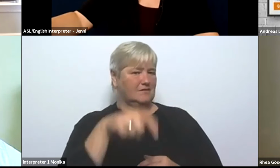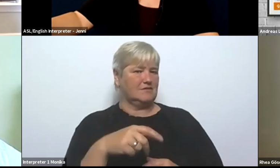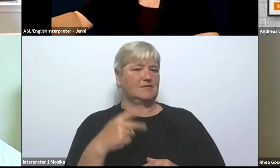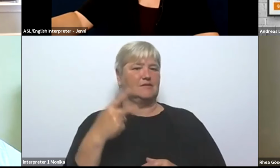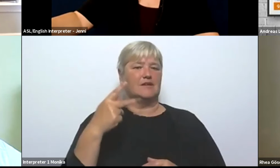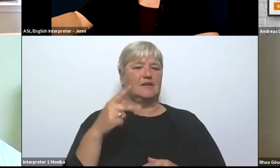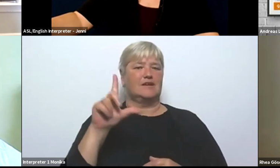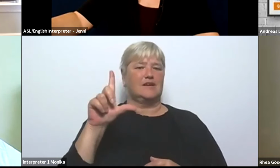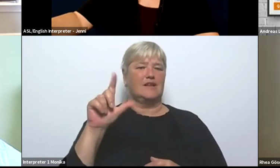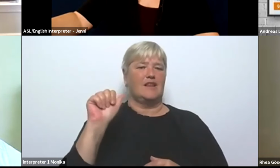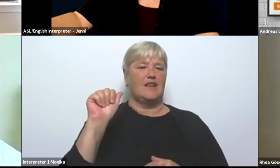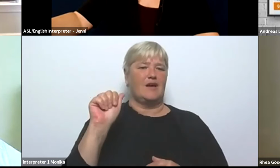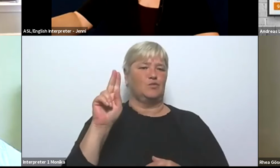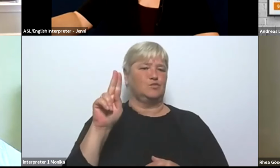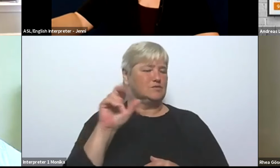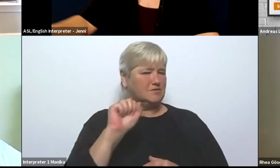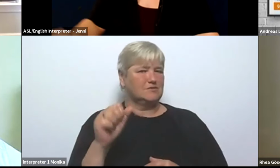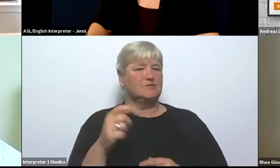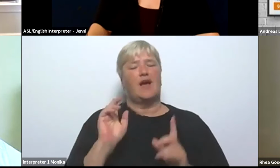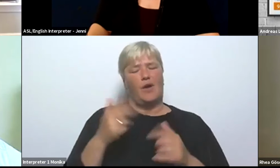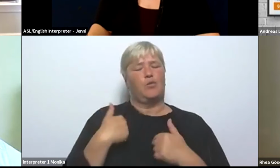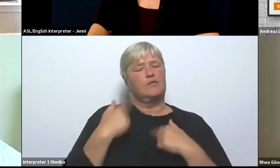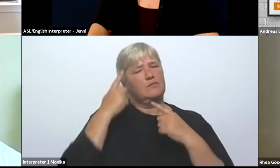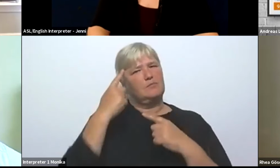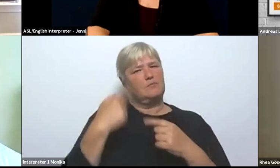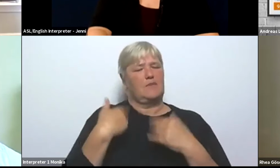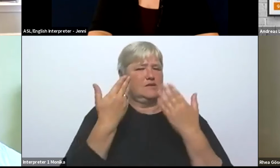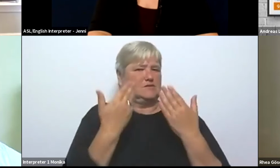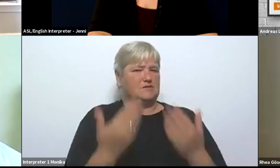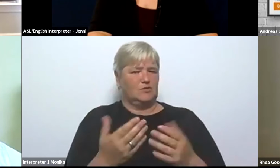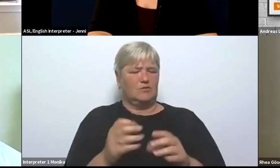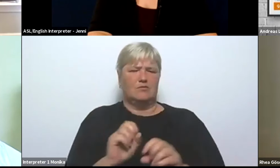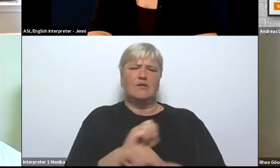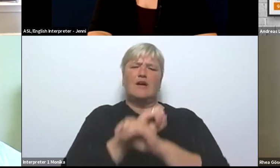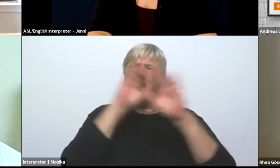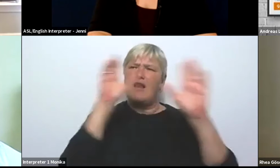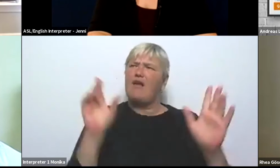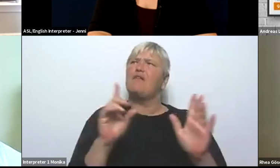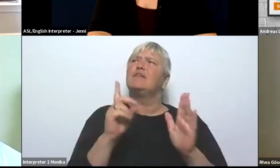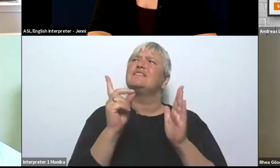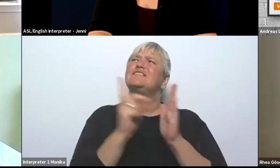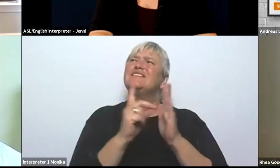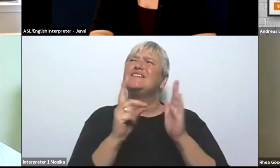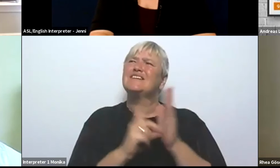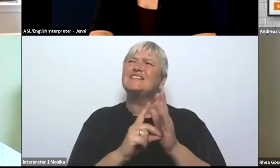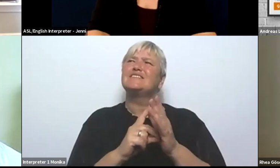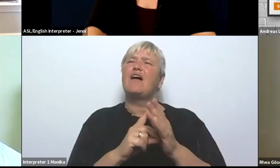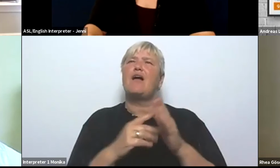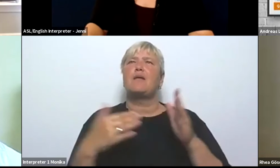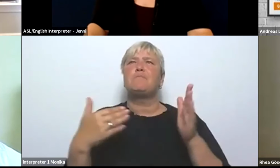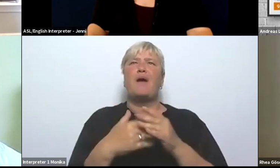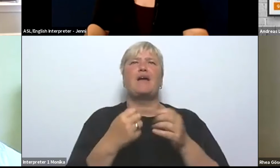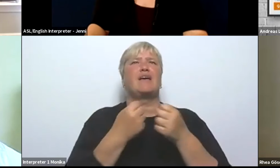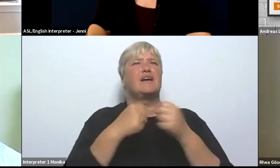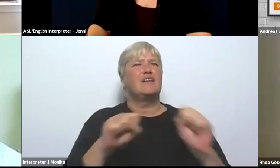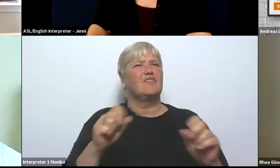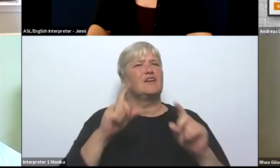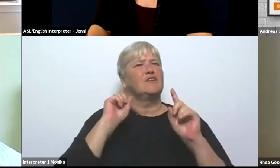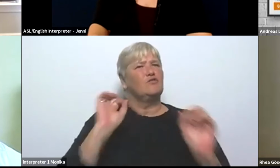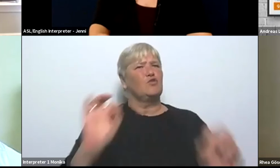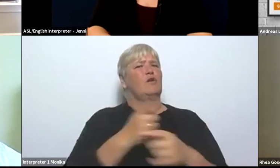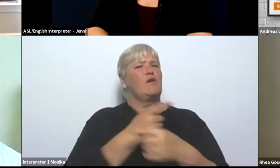nämlich genau auch in meine Richtung. Also ich bin ja immer der Meinung, klar, digitale Barrierefreiheit soll Mainstream werden. Ich würde sogar